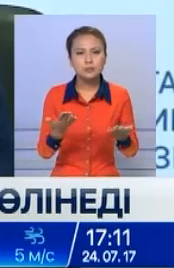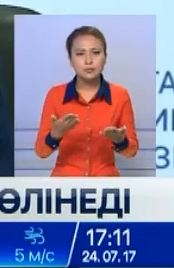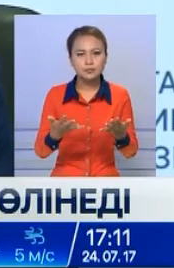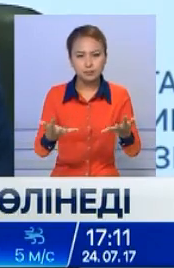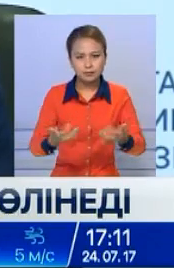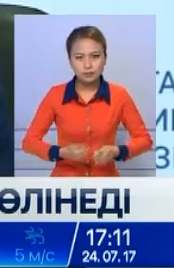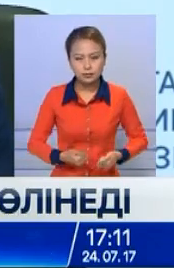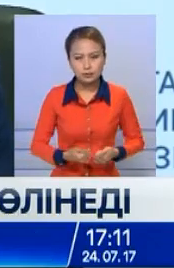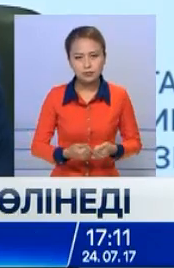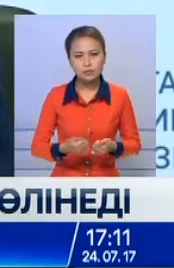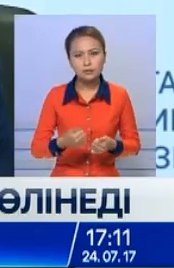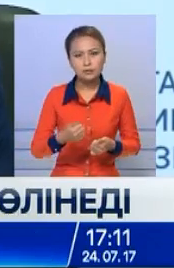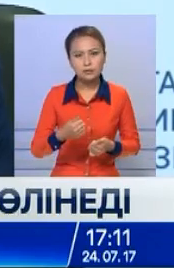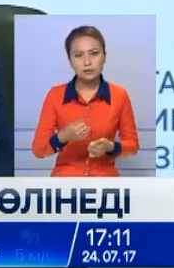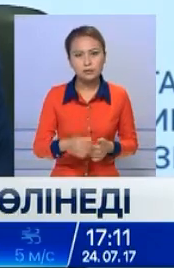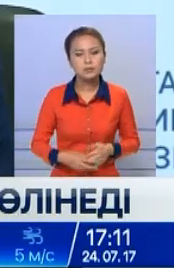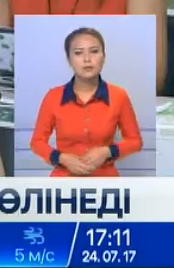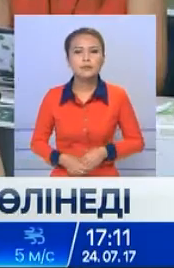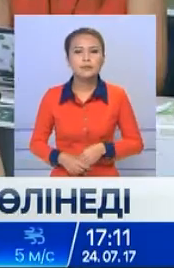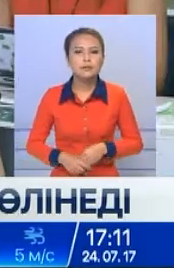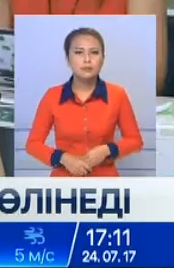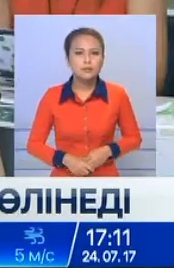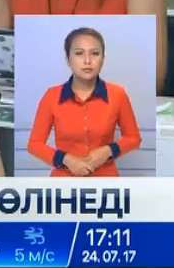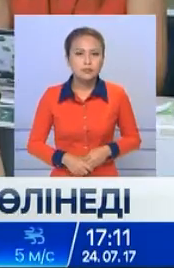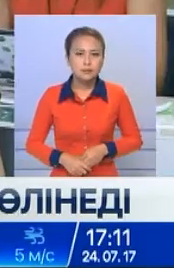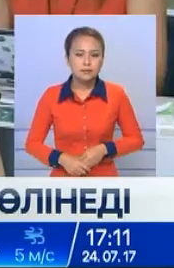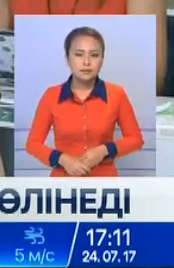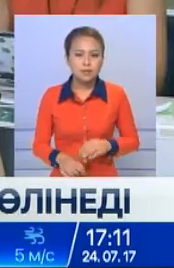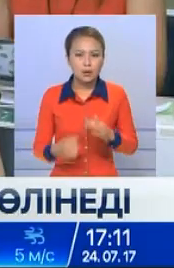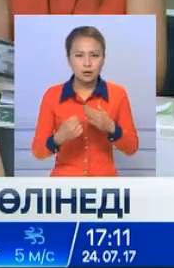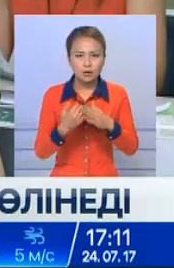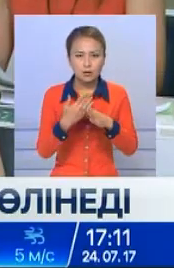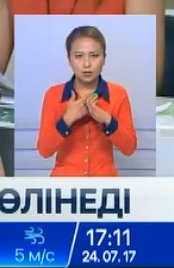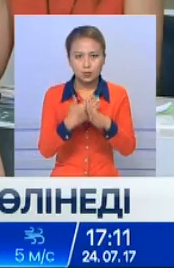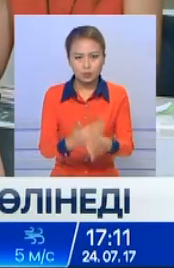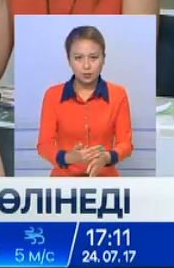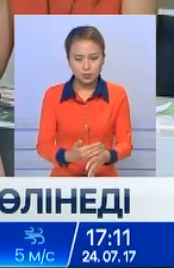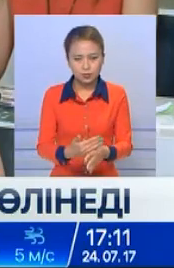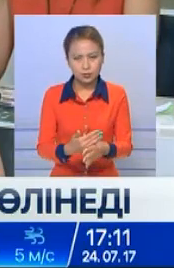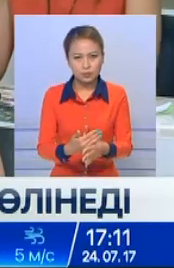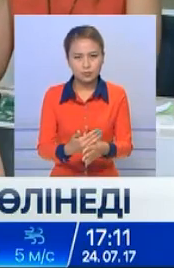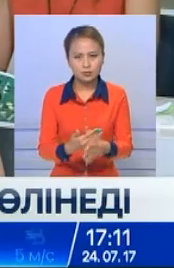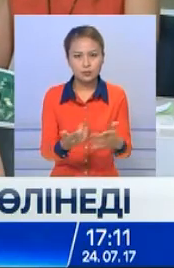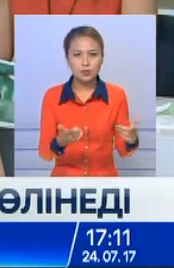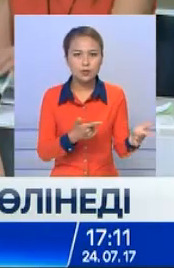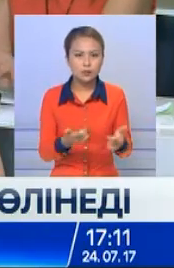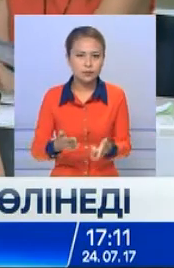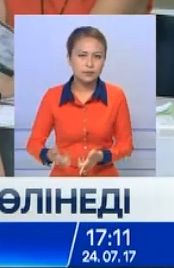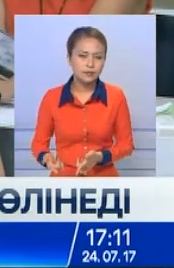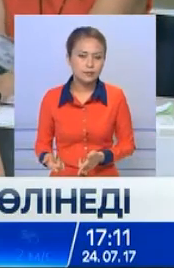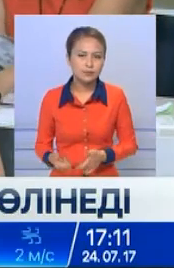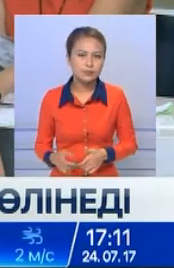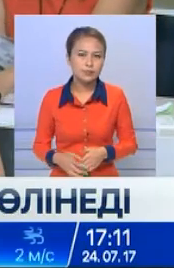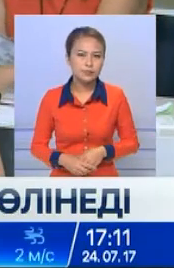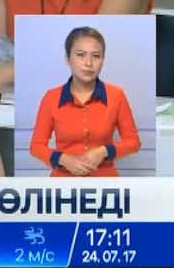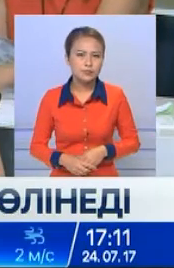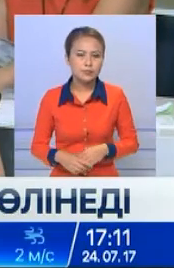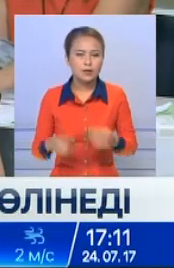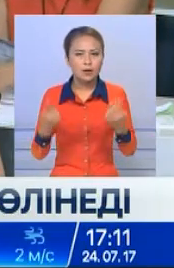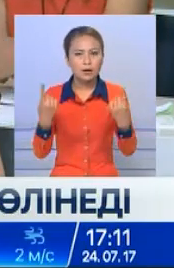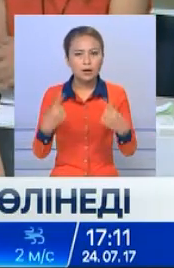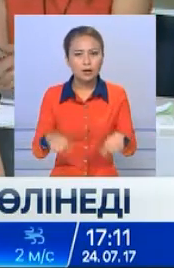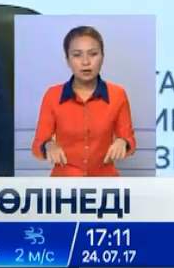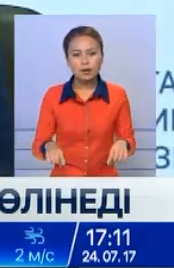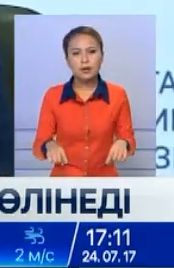біз сұраныс жағынан қолдауға индустрияны қолдауға бағыттап отырмыз. Қалған